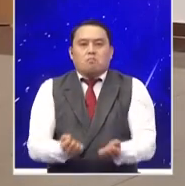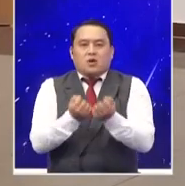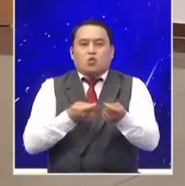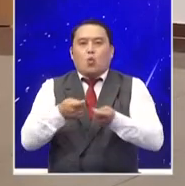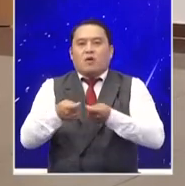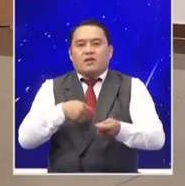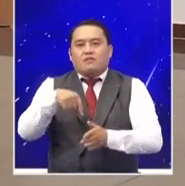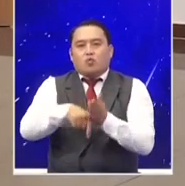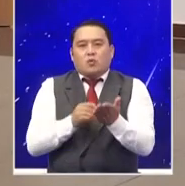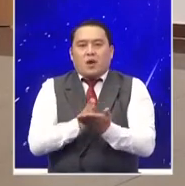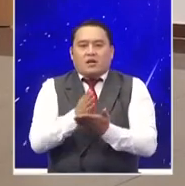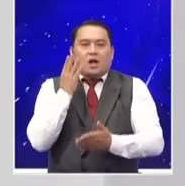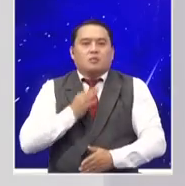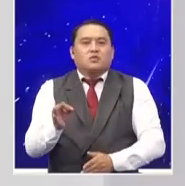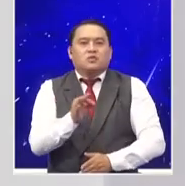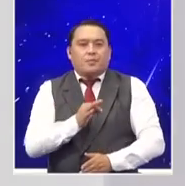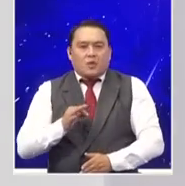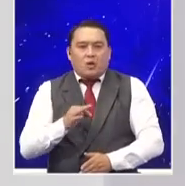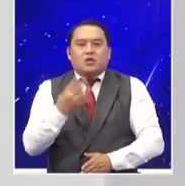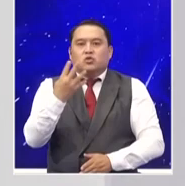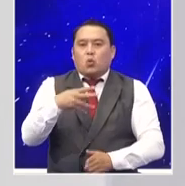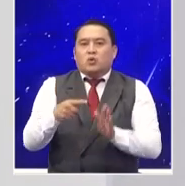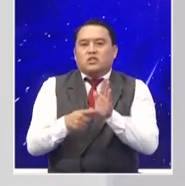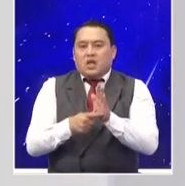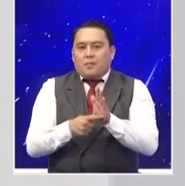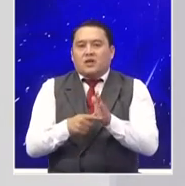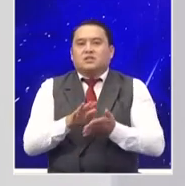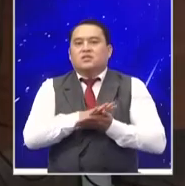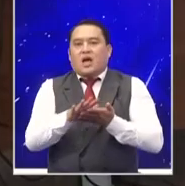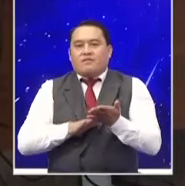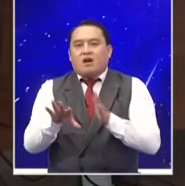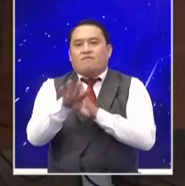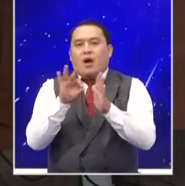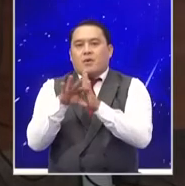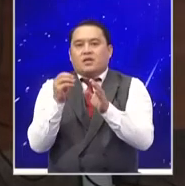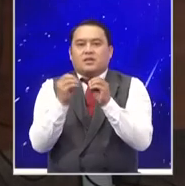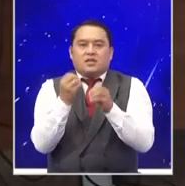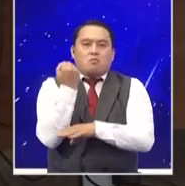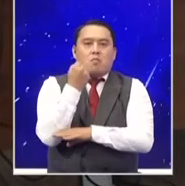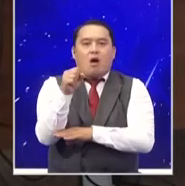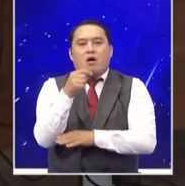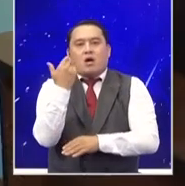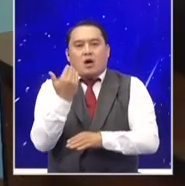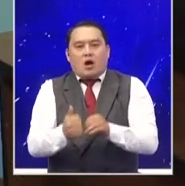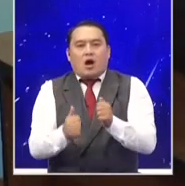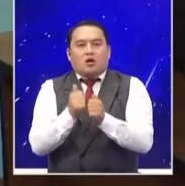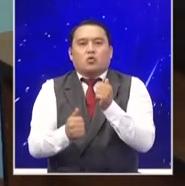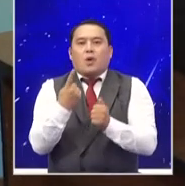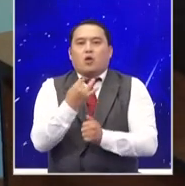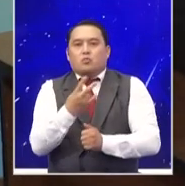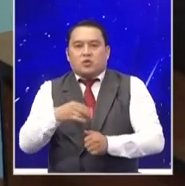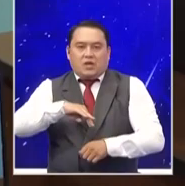области при поддержке Управления внутренней политики области. Из 47 заявок были выбраны 10 победителей, каждый из которых получил